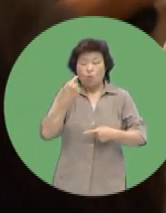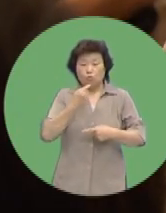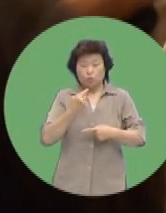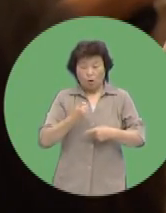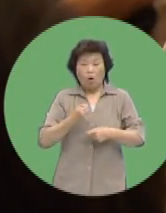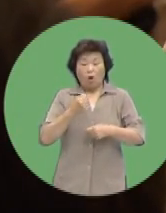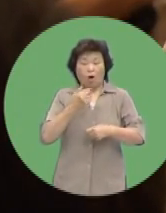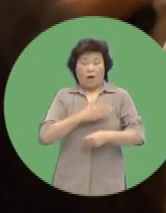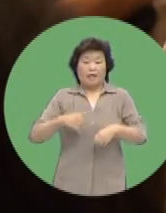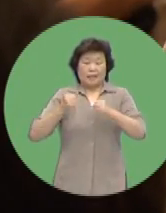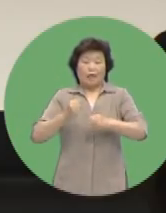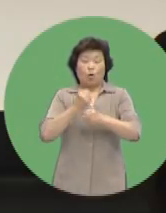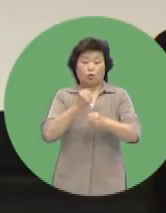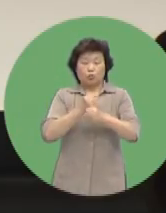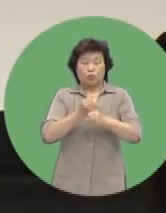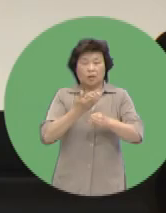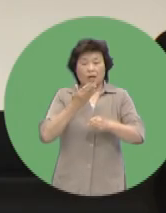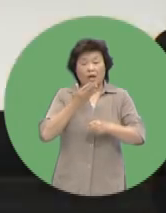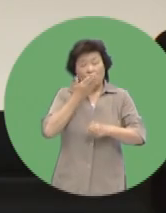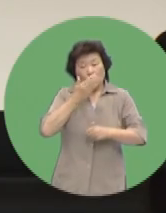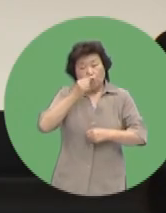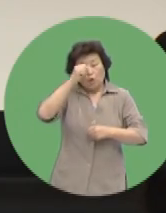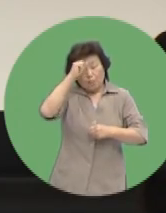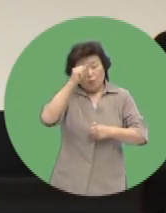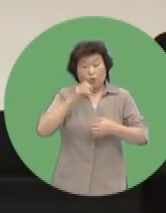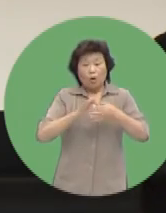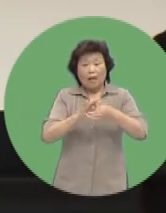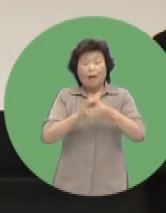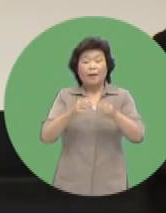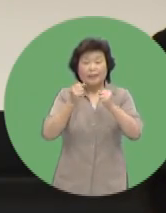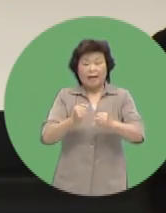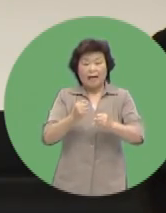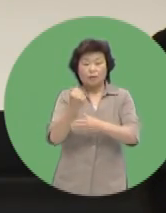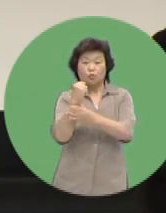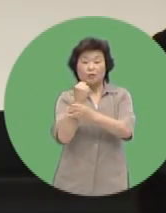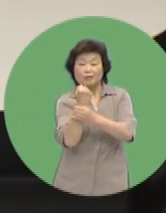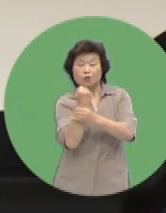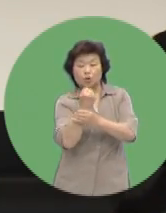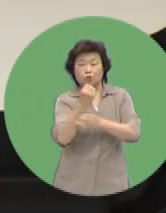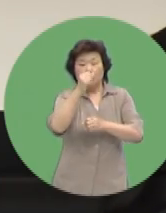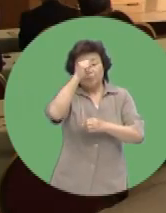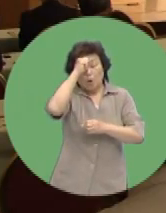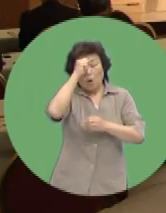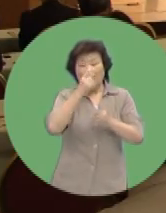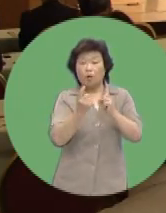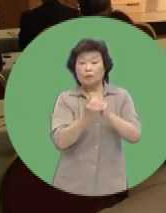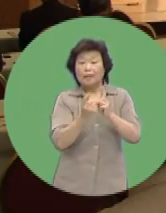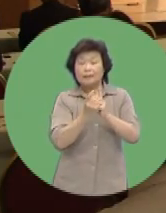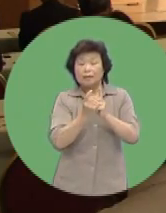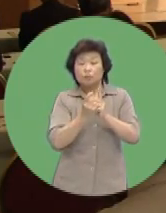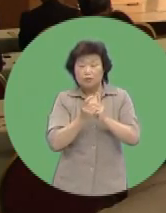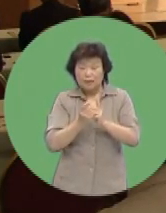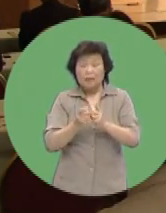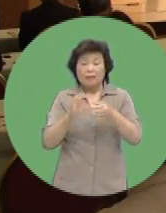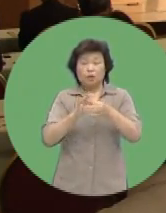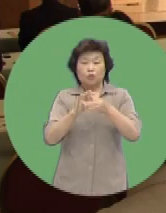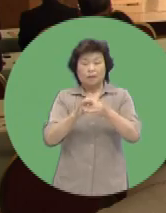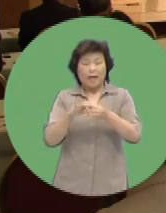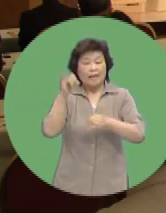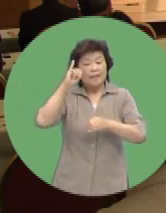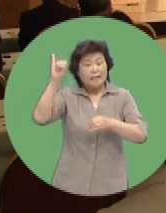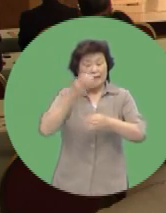づくりや、糖尿病と密接な関連を持つ歯周病への対策などについて意見が交わされました